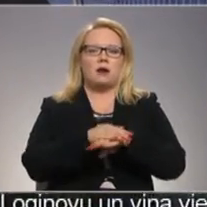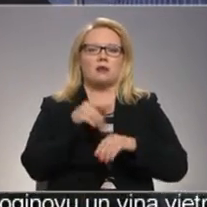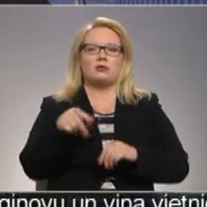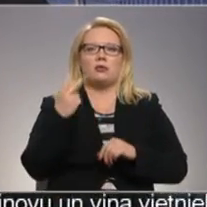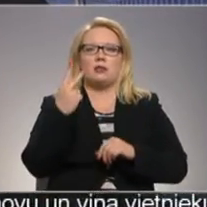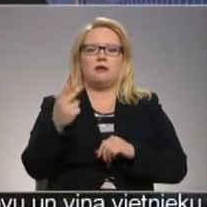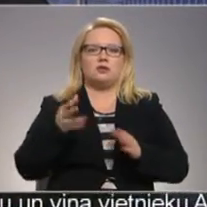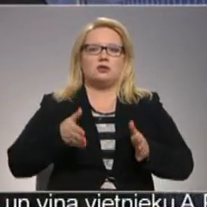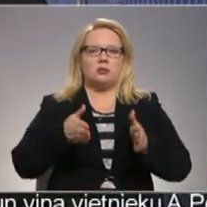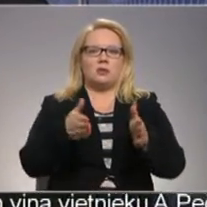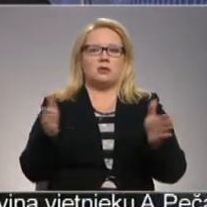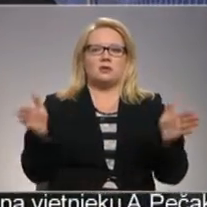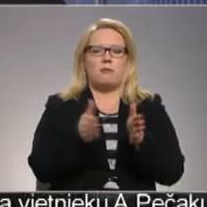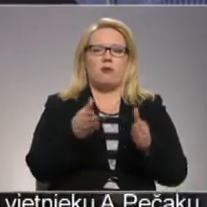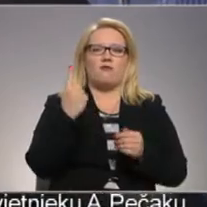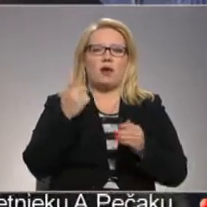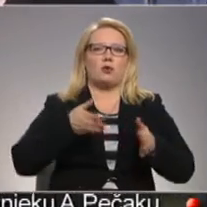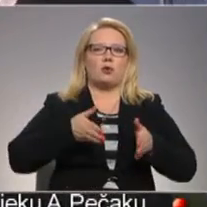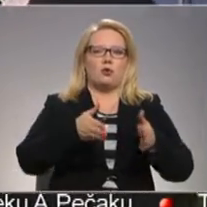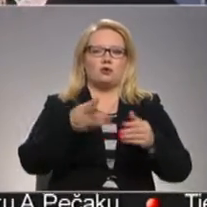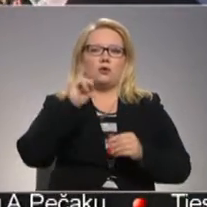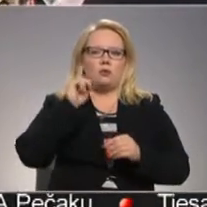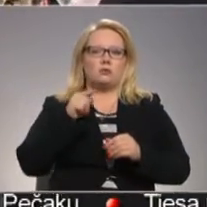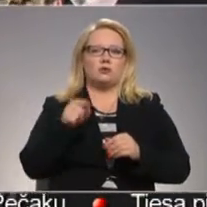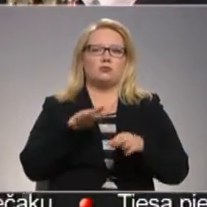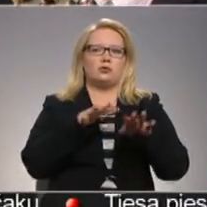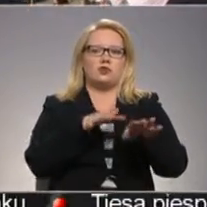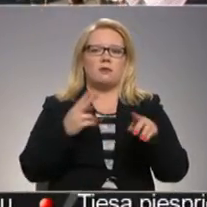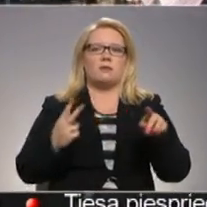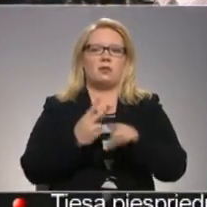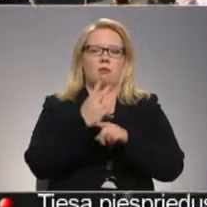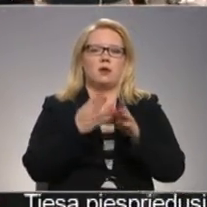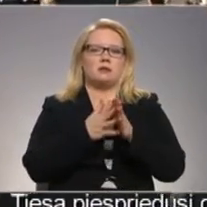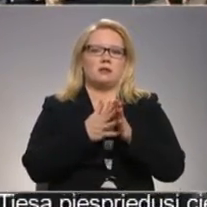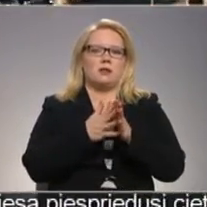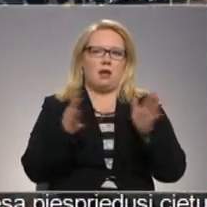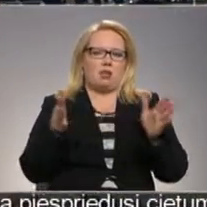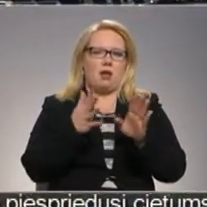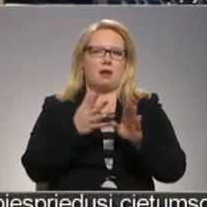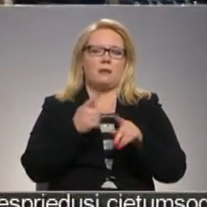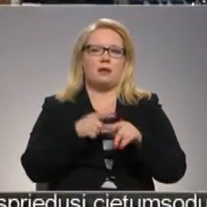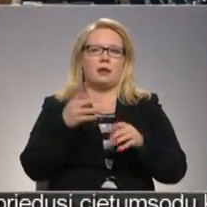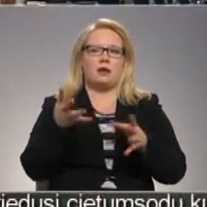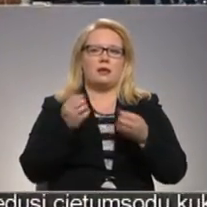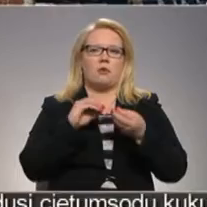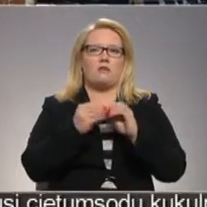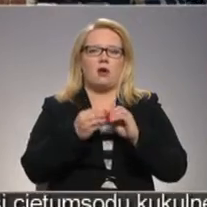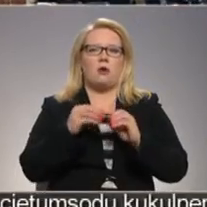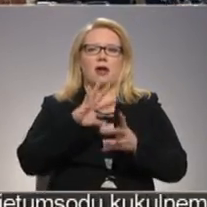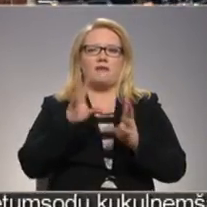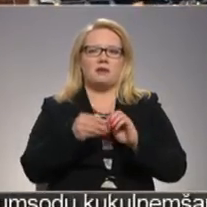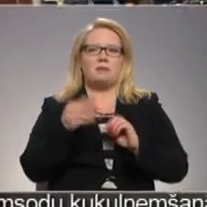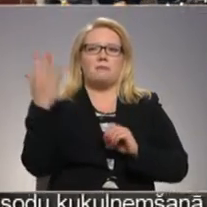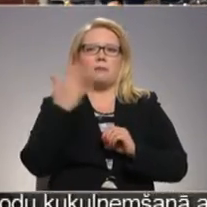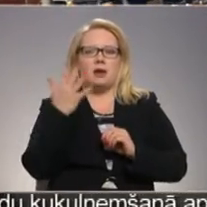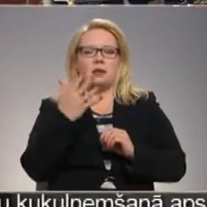divas joslas samazinājuši uz vienu, tad loģiski būs šie sastrēgumi divreiz lielāki. Protams, arī vēl ņemot vērā blakus to, ka vispār piekdienās